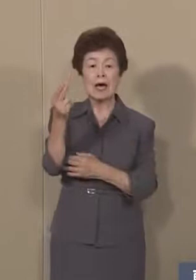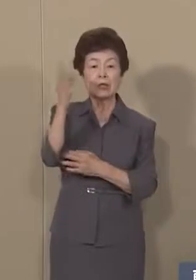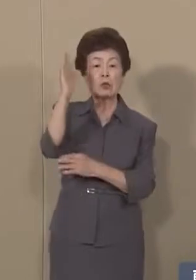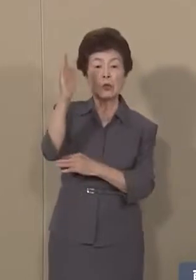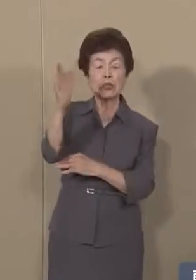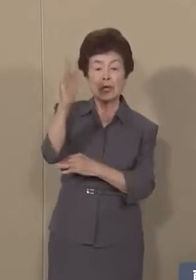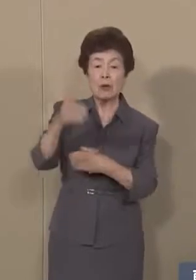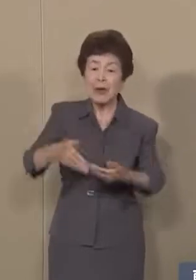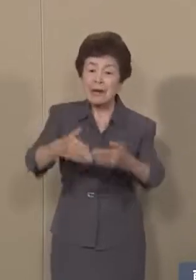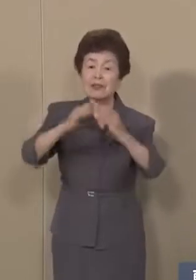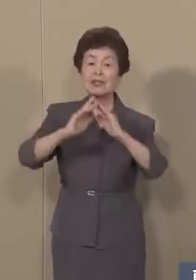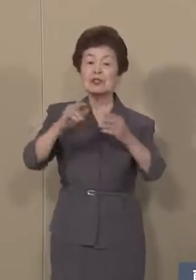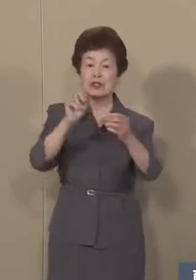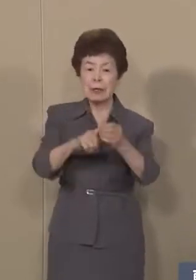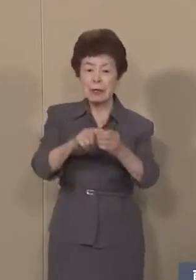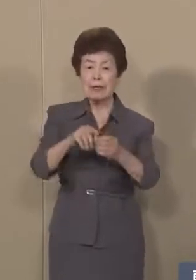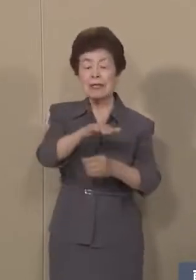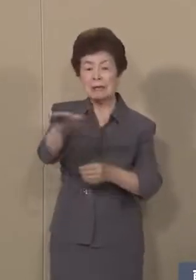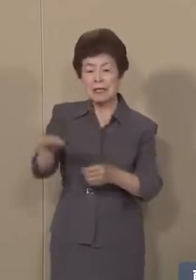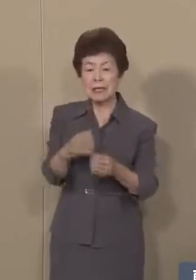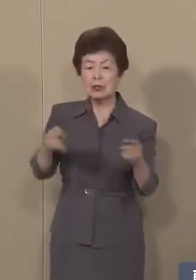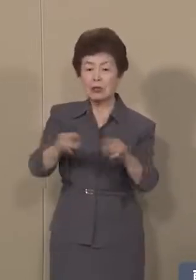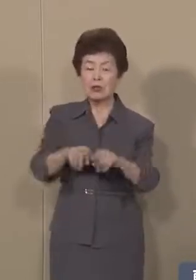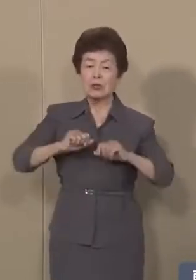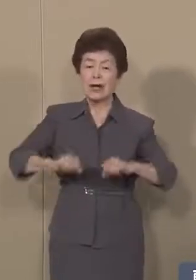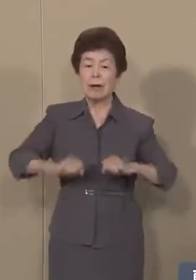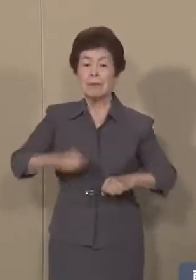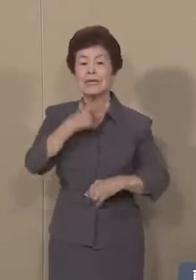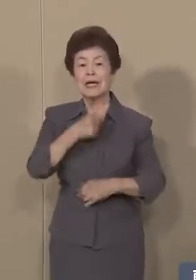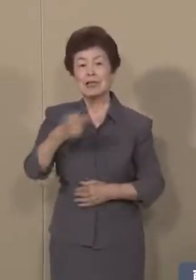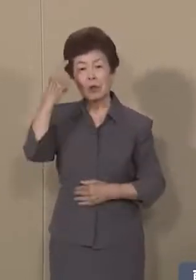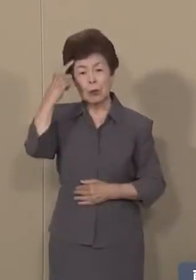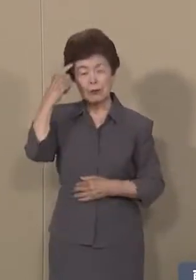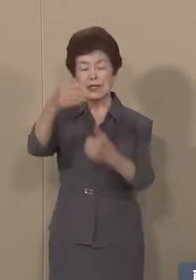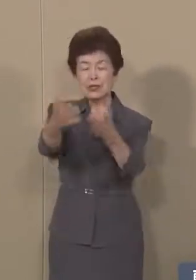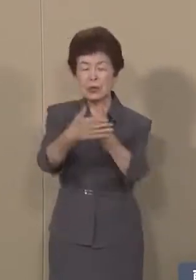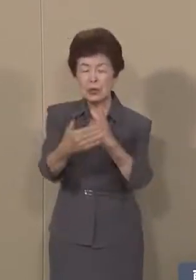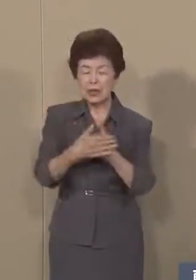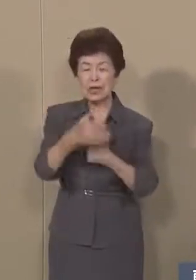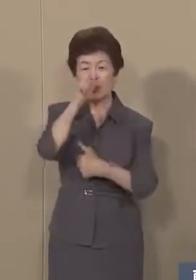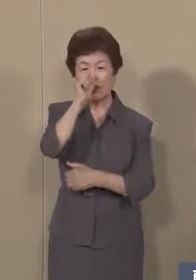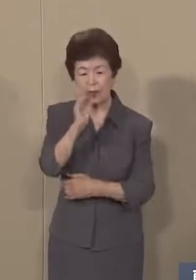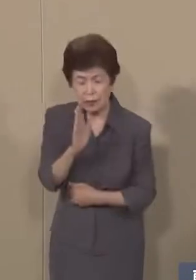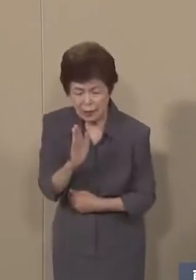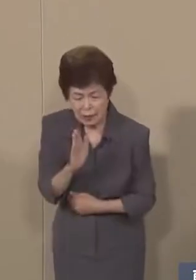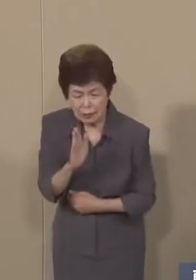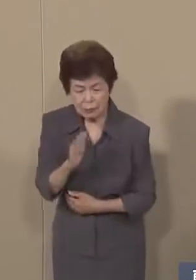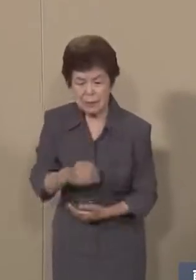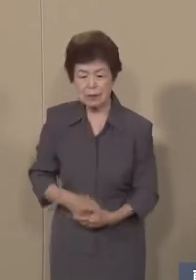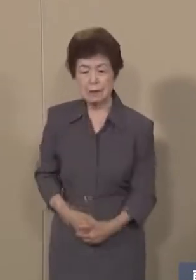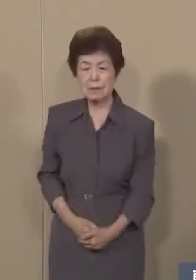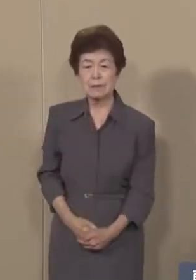都民の皆さんと頑張って参りたいと思っておりますご支援をよろしくお願いします